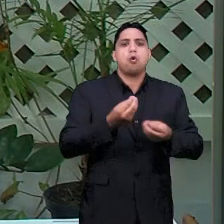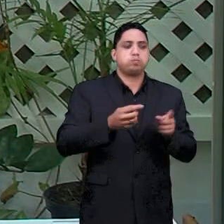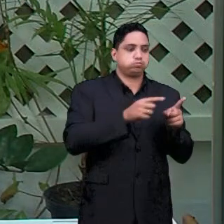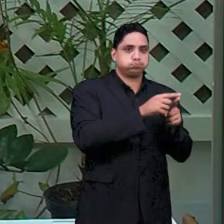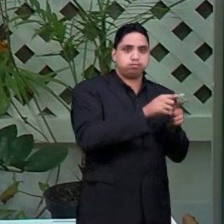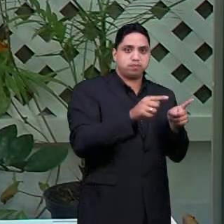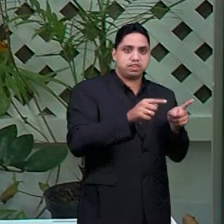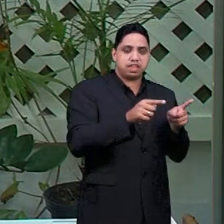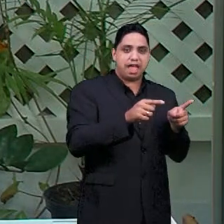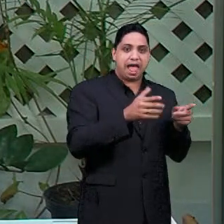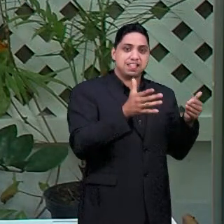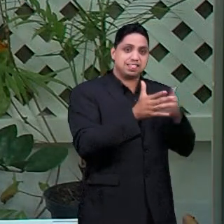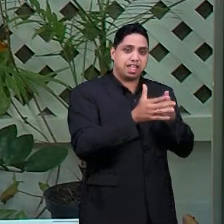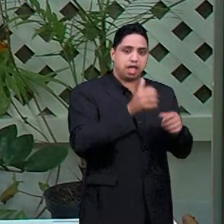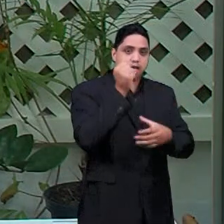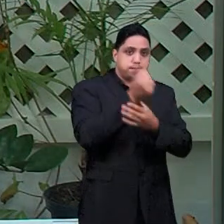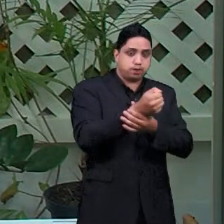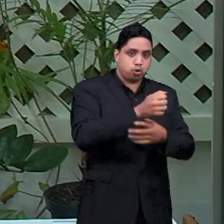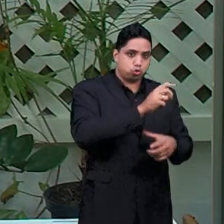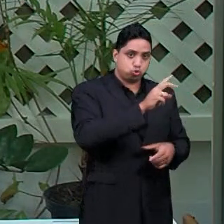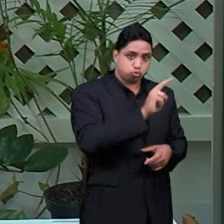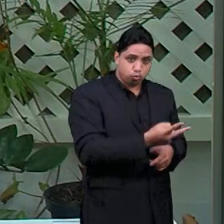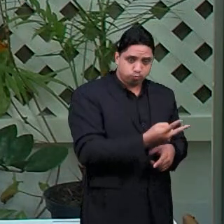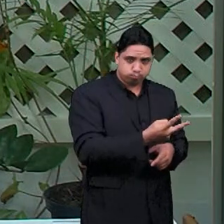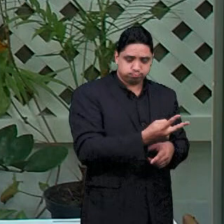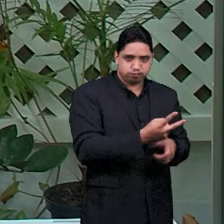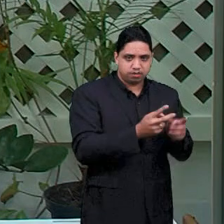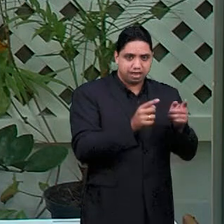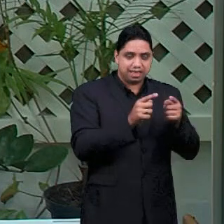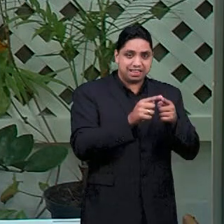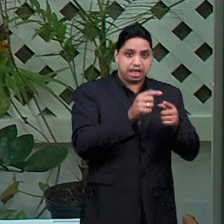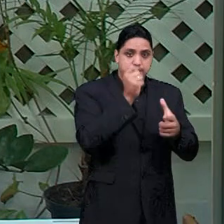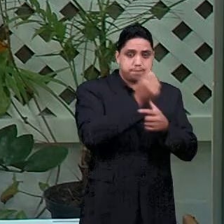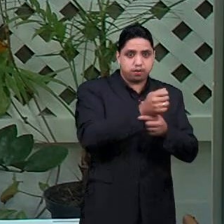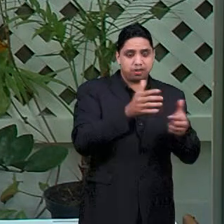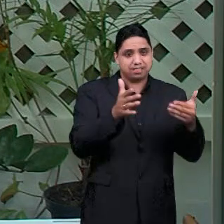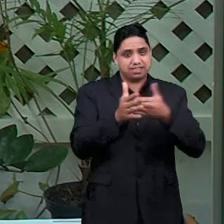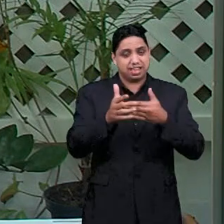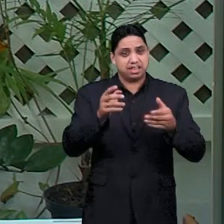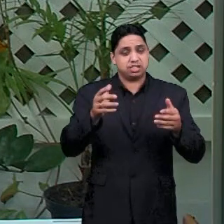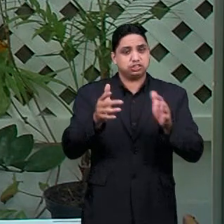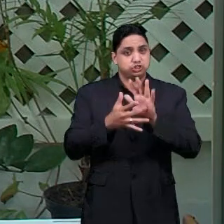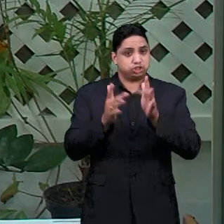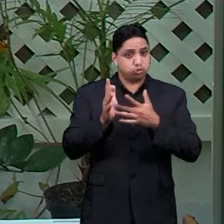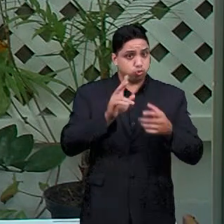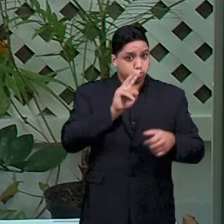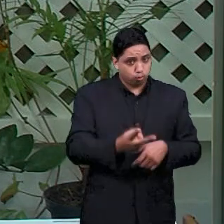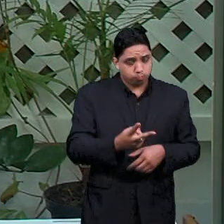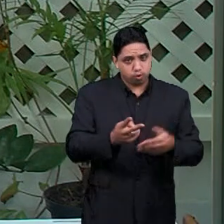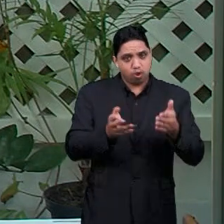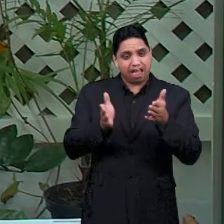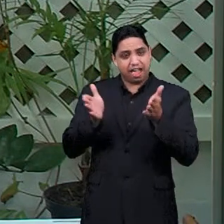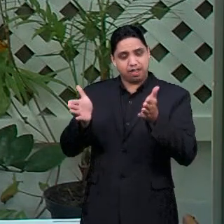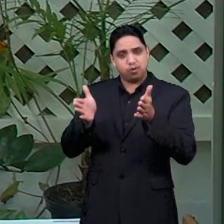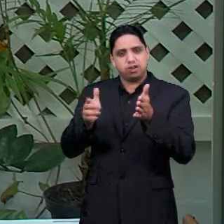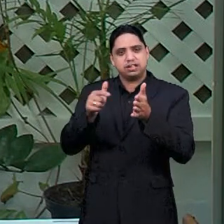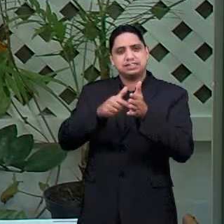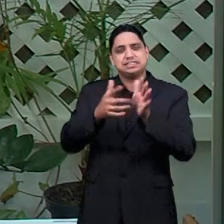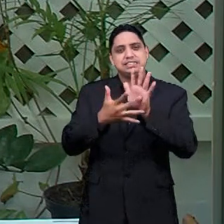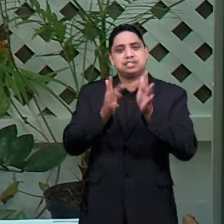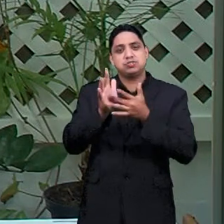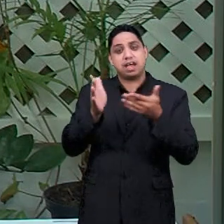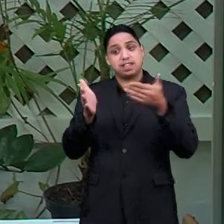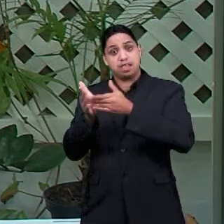Abraham, 2000, d'Abraham à Jésus, 2000, l'Église domine. La domination, le gouvernement, l'orientation dans